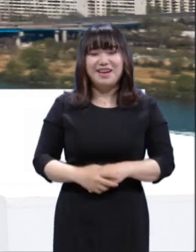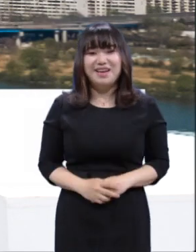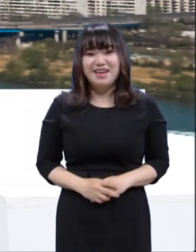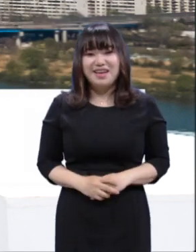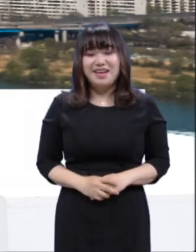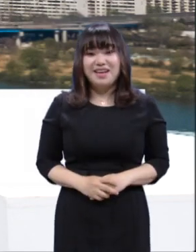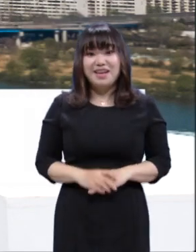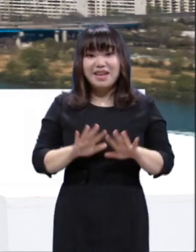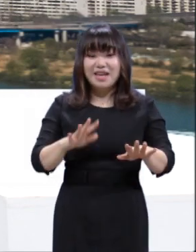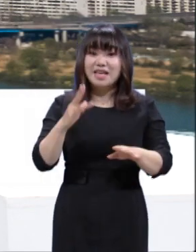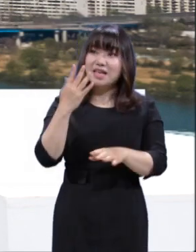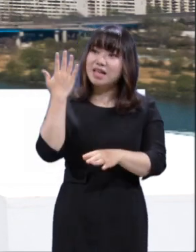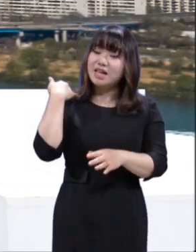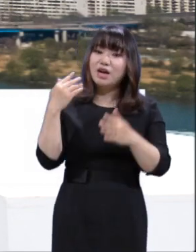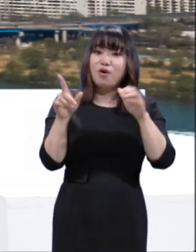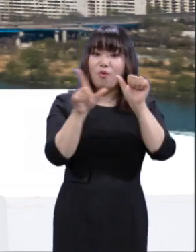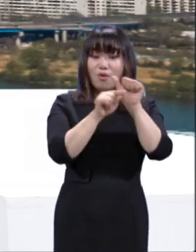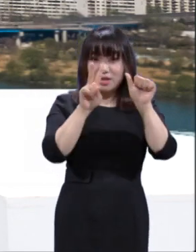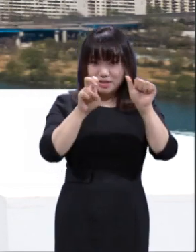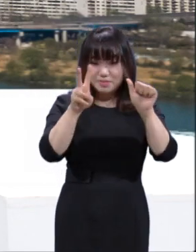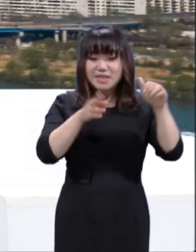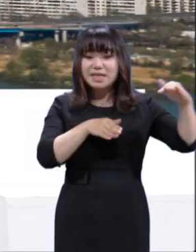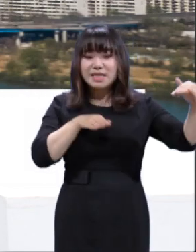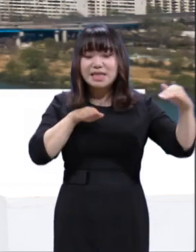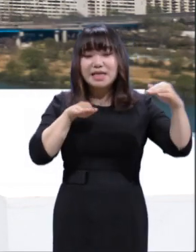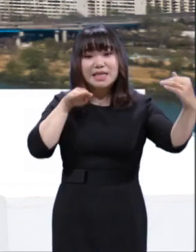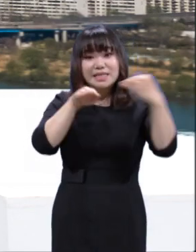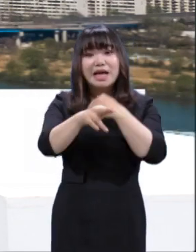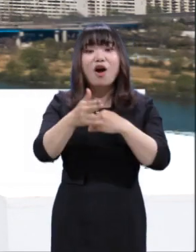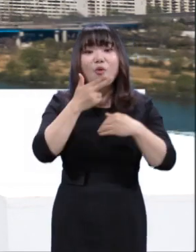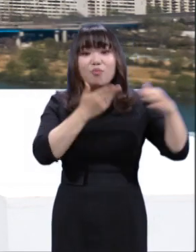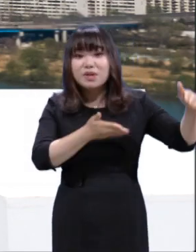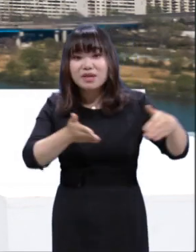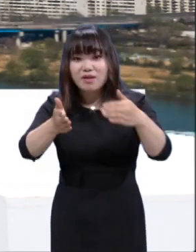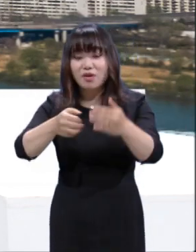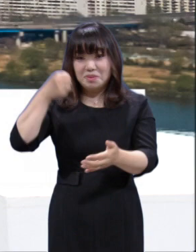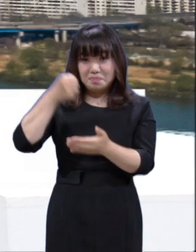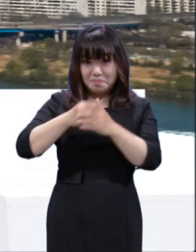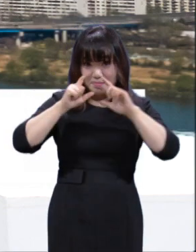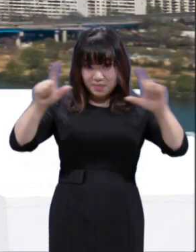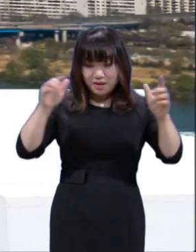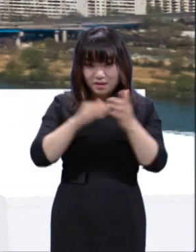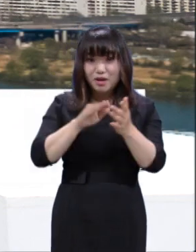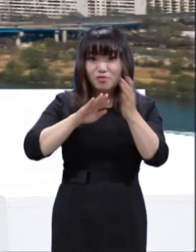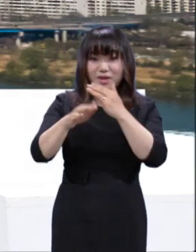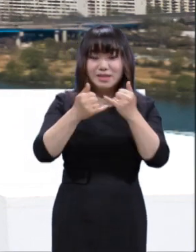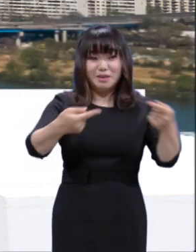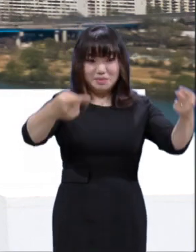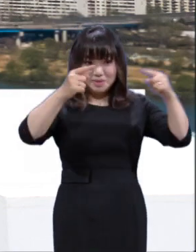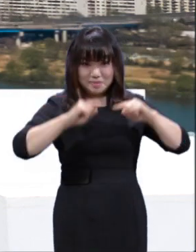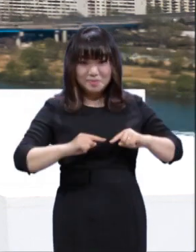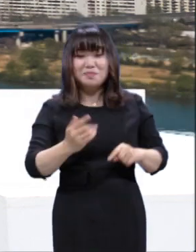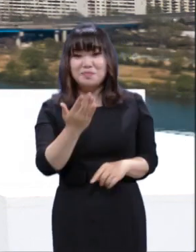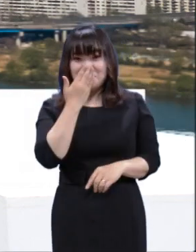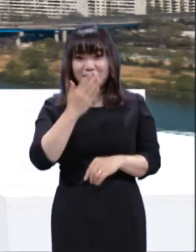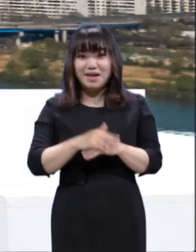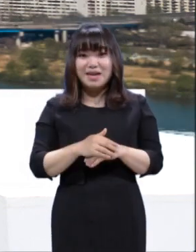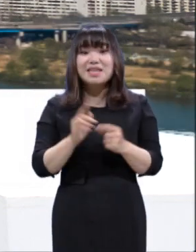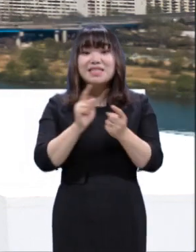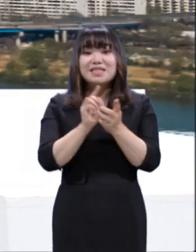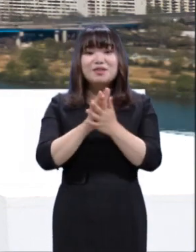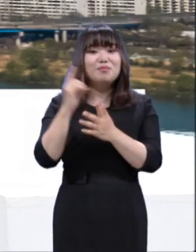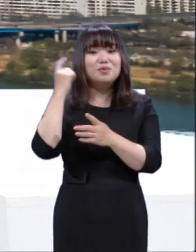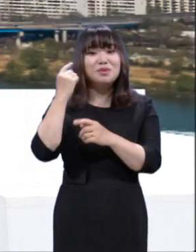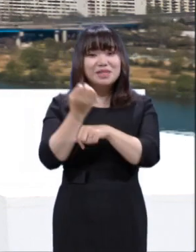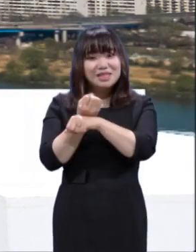됐습니다. 네, 지난 22일 차 없는 거리 시범 운영을 했고 또 29일에도 시민 참여로 이어지는데요. 저희 주민통신원이